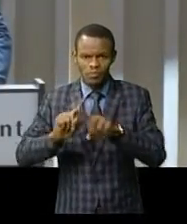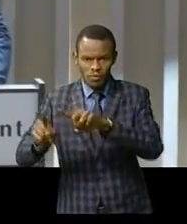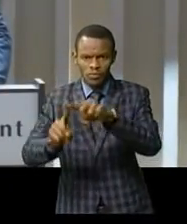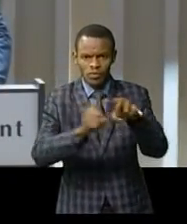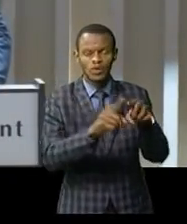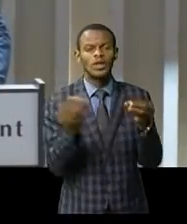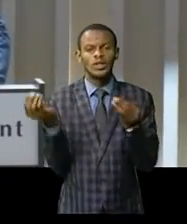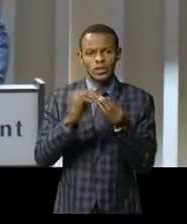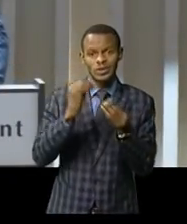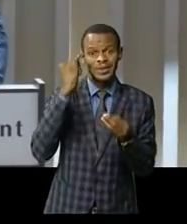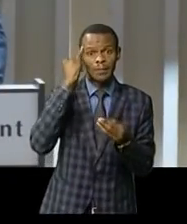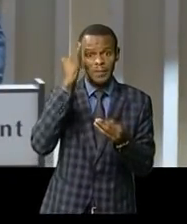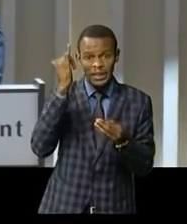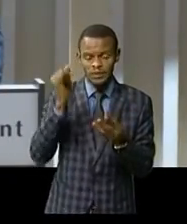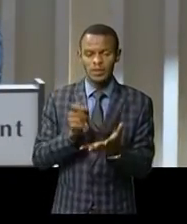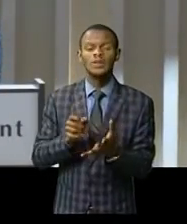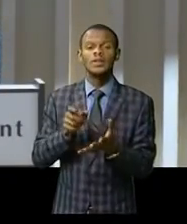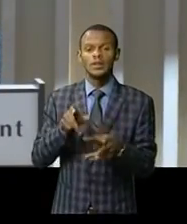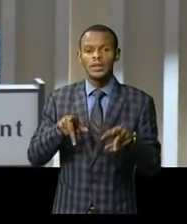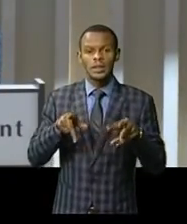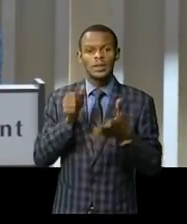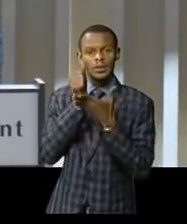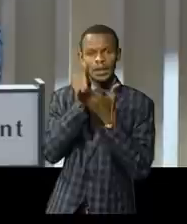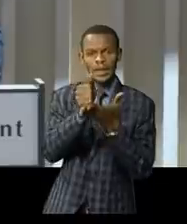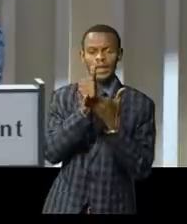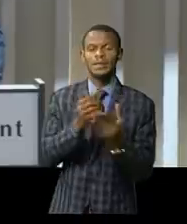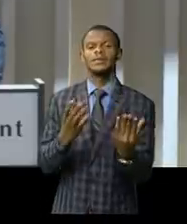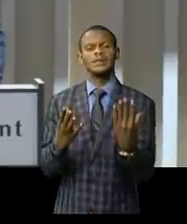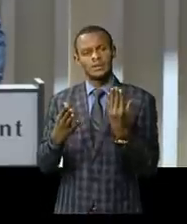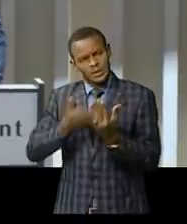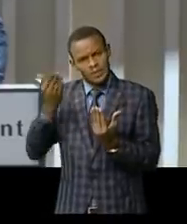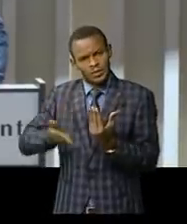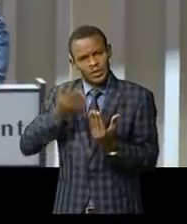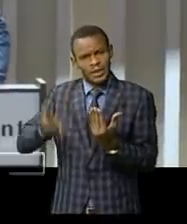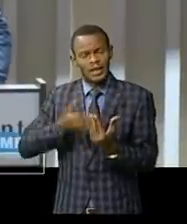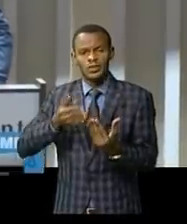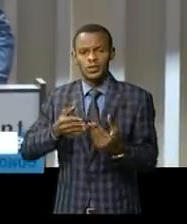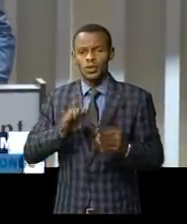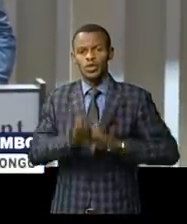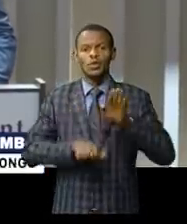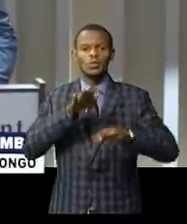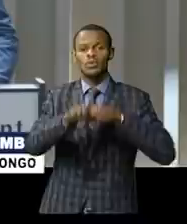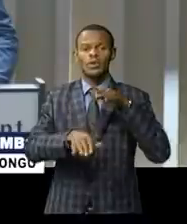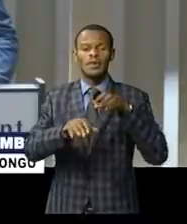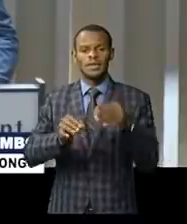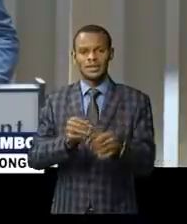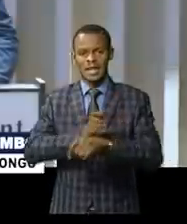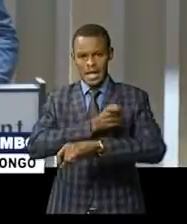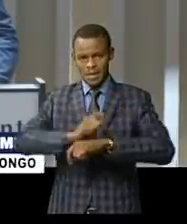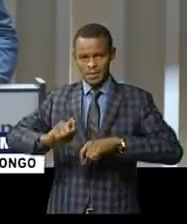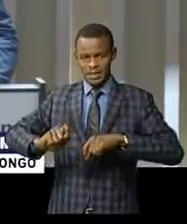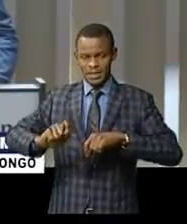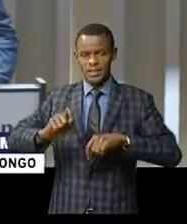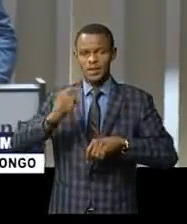devant concourir à une simplification rationnelle des procédures administratives à l'égard des